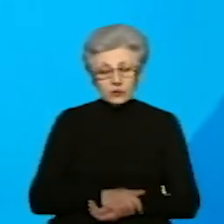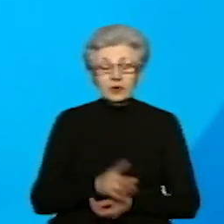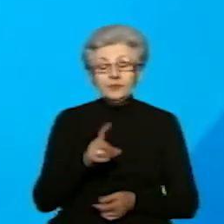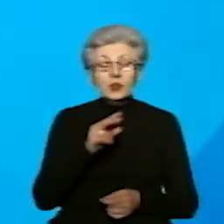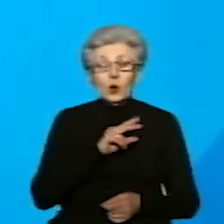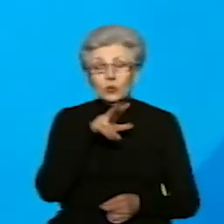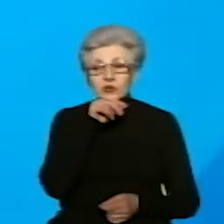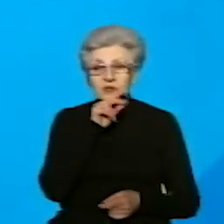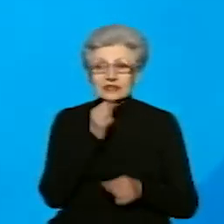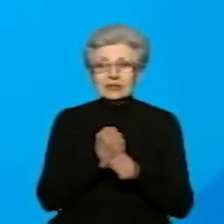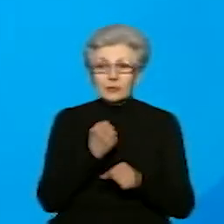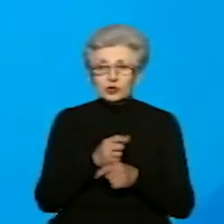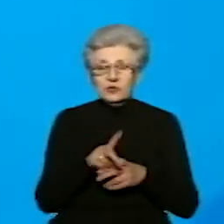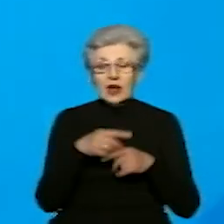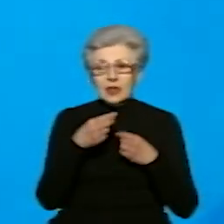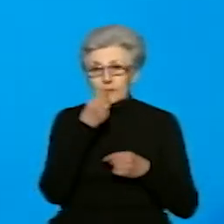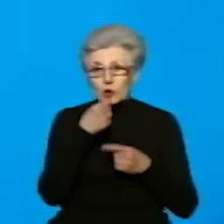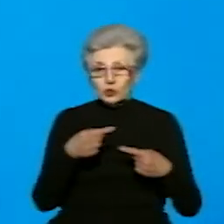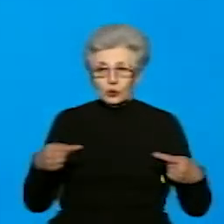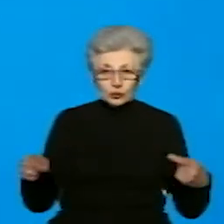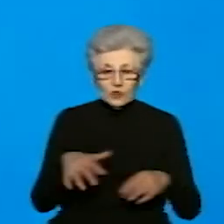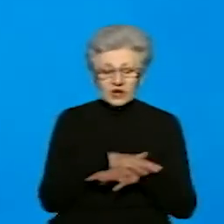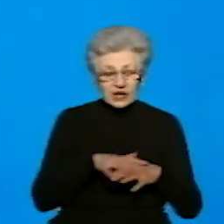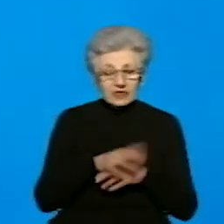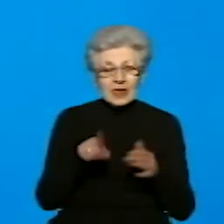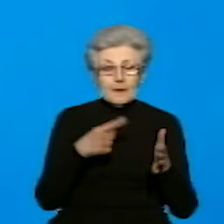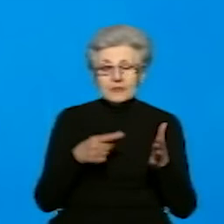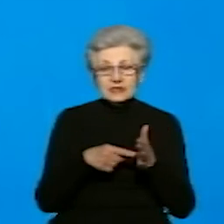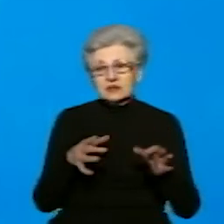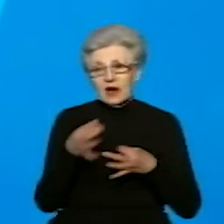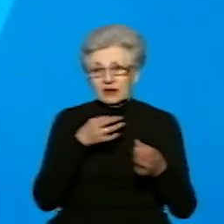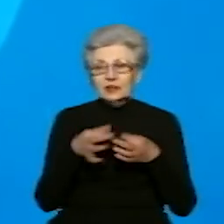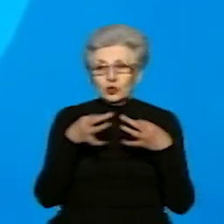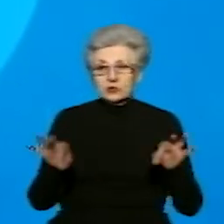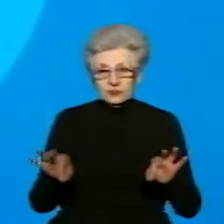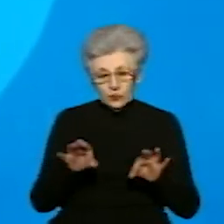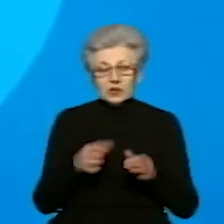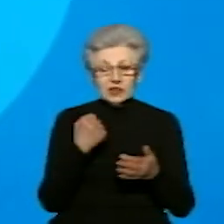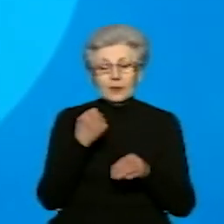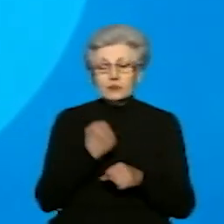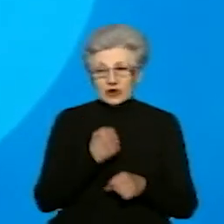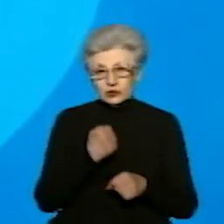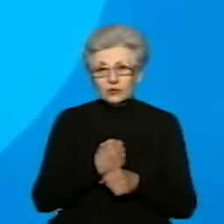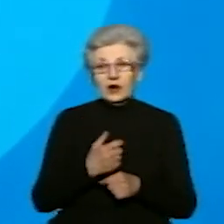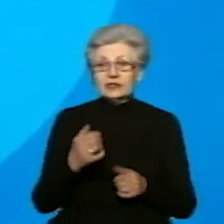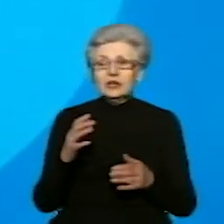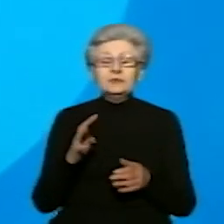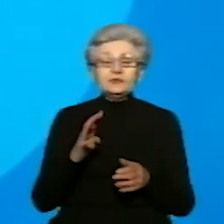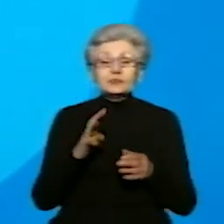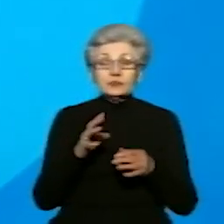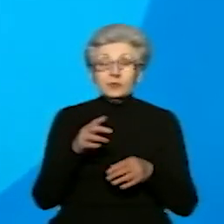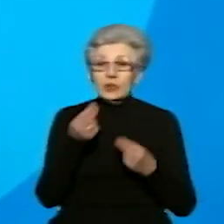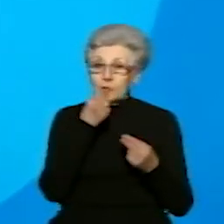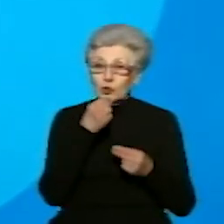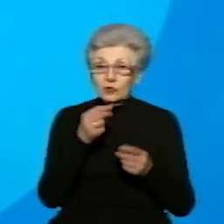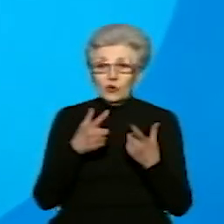запрацювали продуктові ринки. Виконком міської ради дозволив торгівлю з 4 до 20 години з дотриманням протиепідемічних умов. Продовольчі